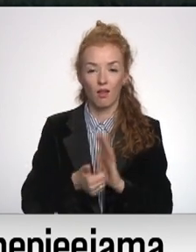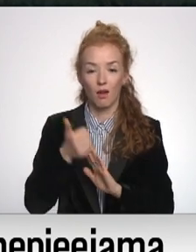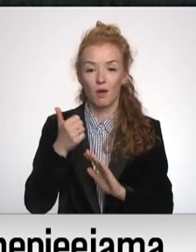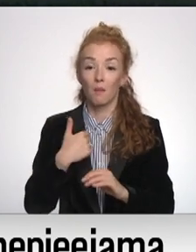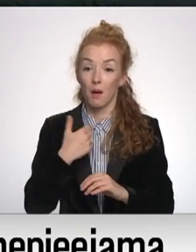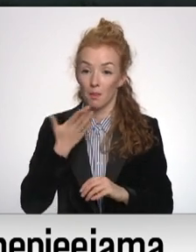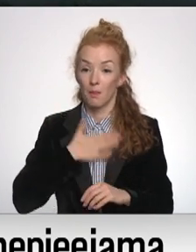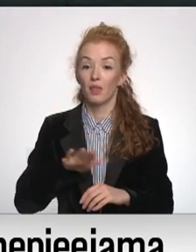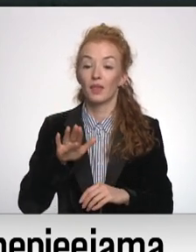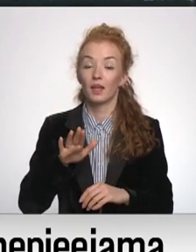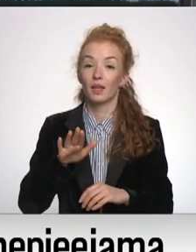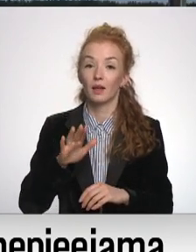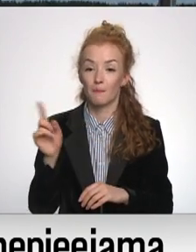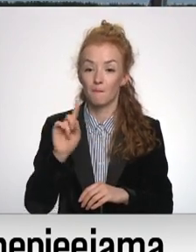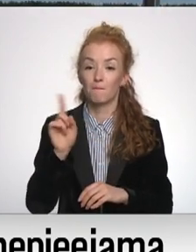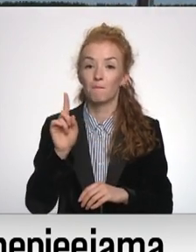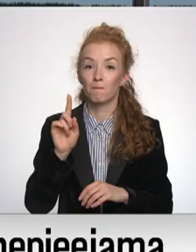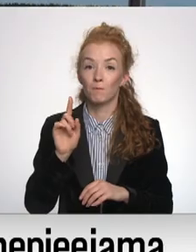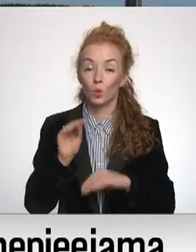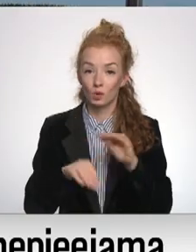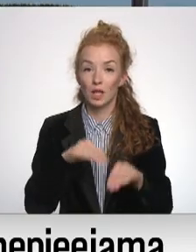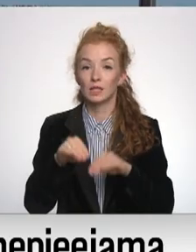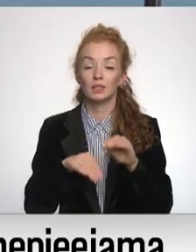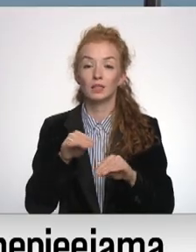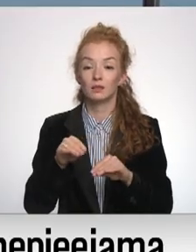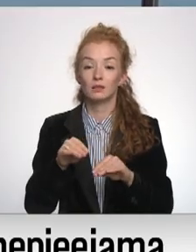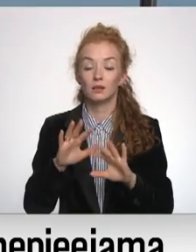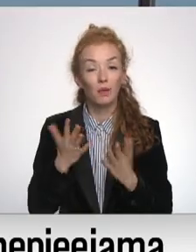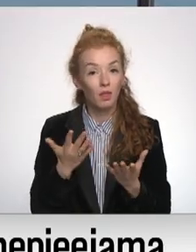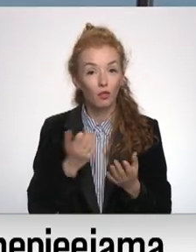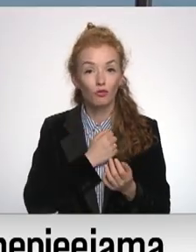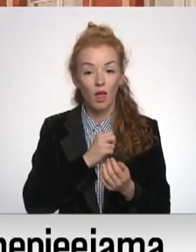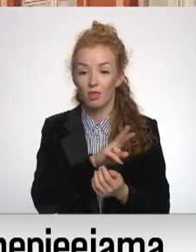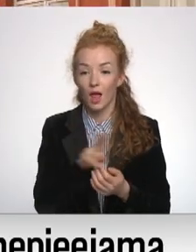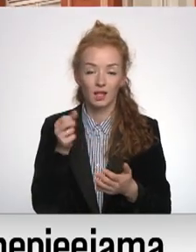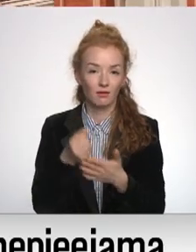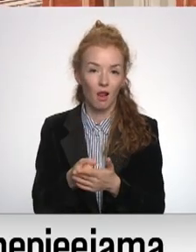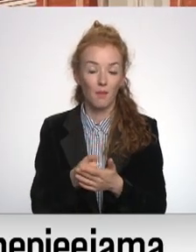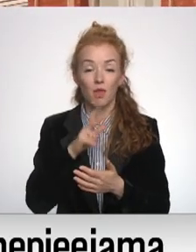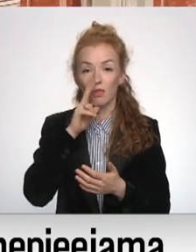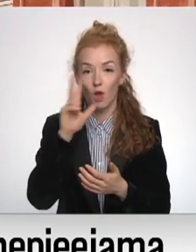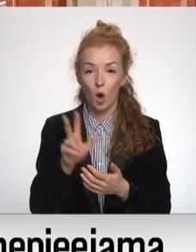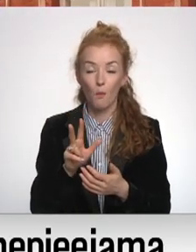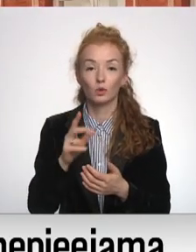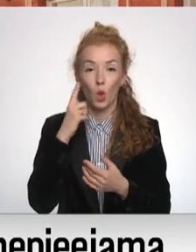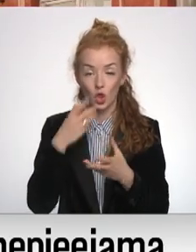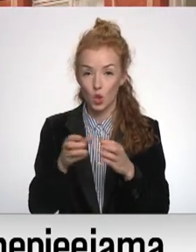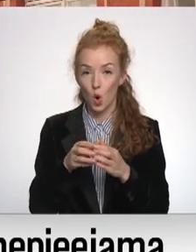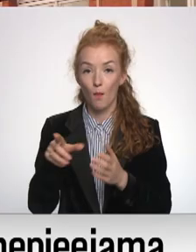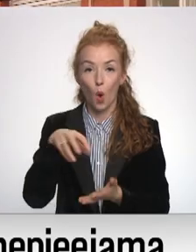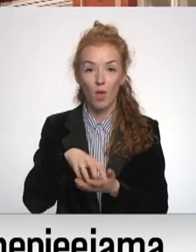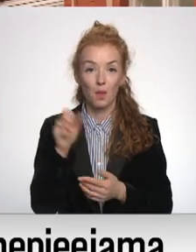Man patīk, ka ir uztaisīts, bet žēl, ka ne līdz galām. Daugavpils pilsētas domē, kas ir